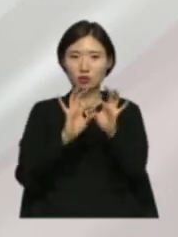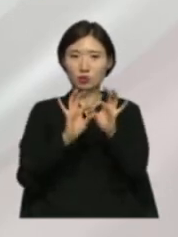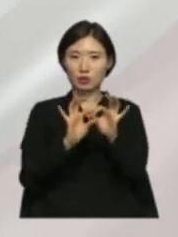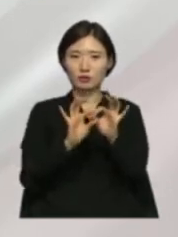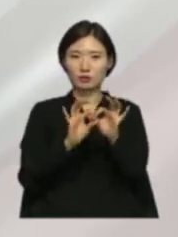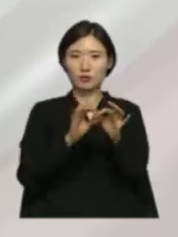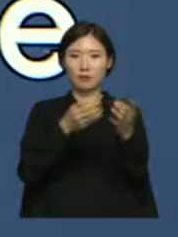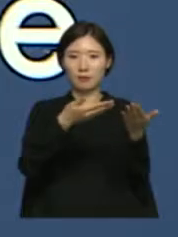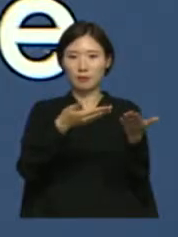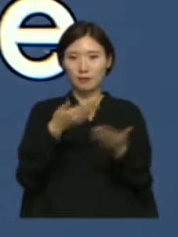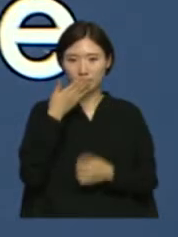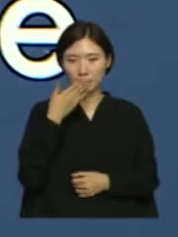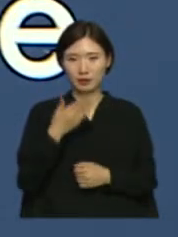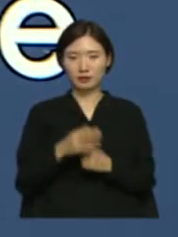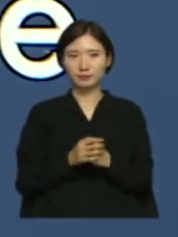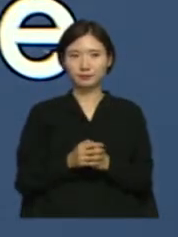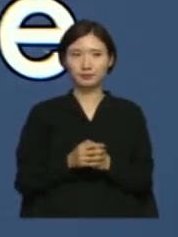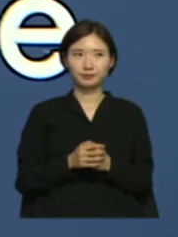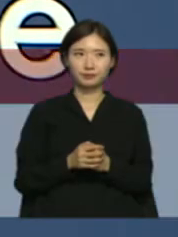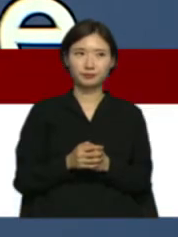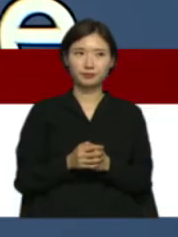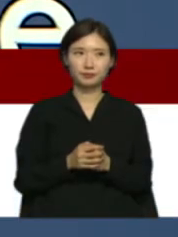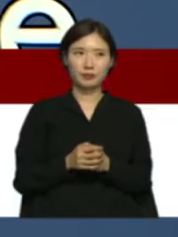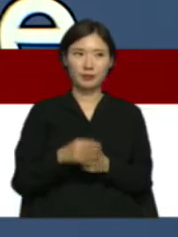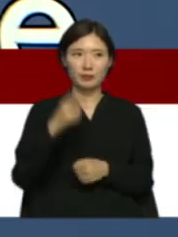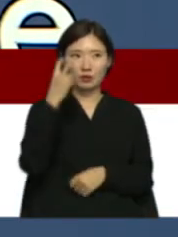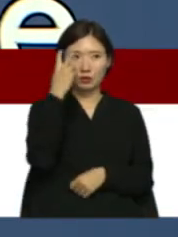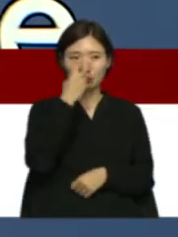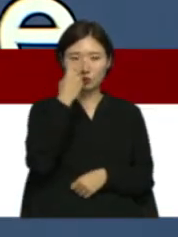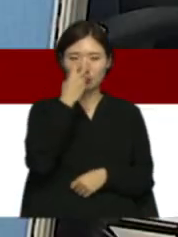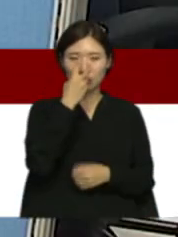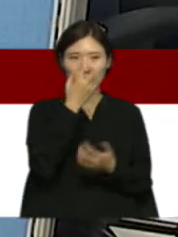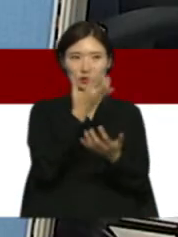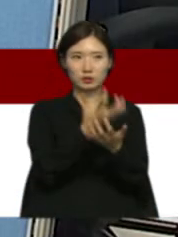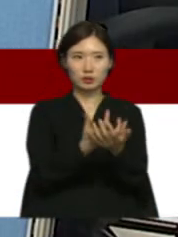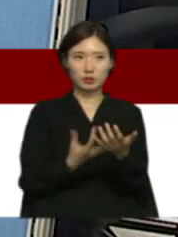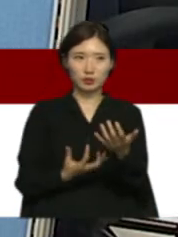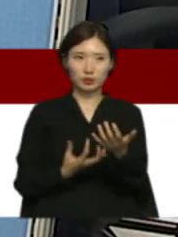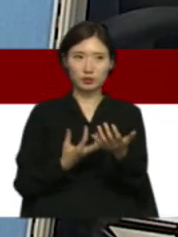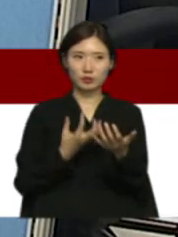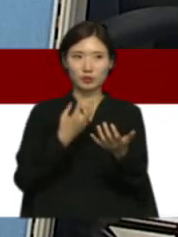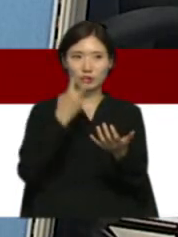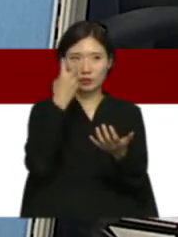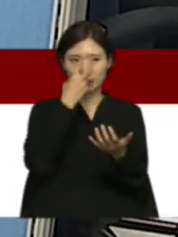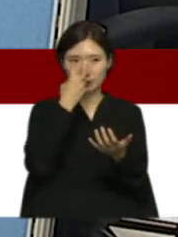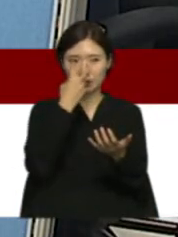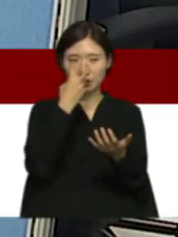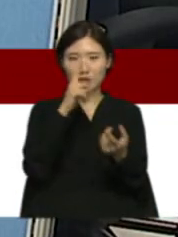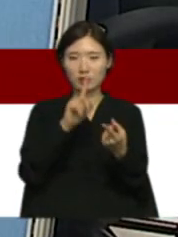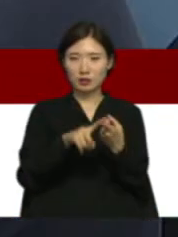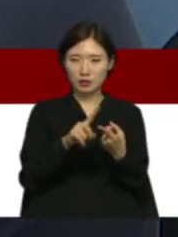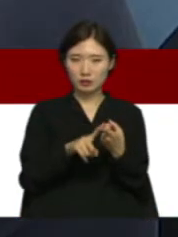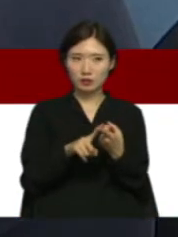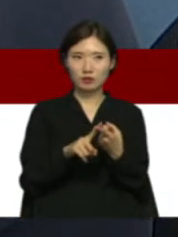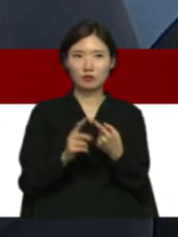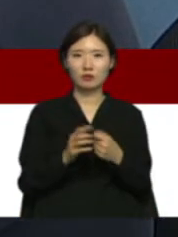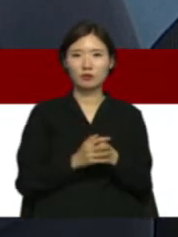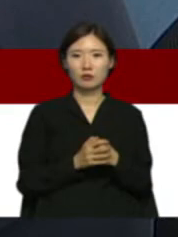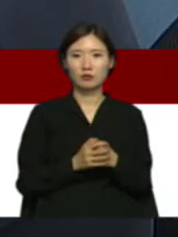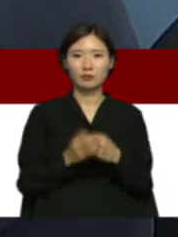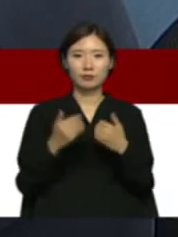수 있습니다 수사 서류 라든지 그 감찰 서류 이런 부분에 대해서 어